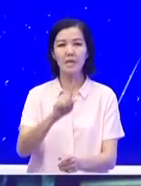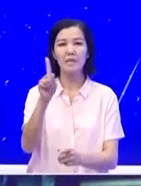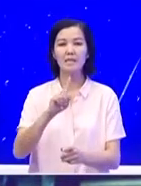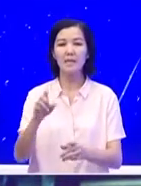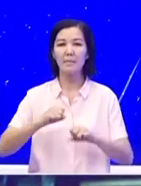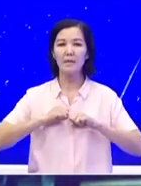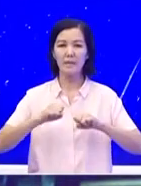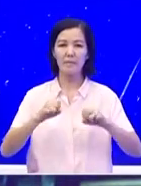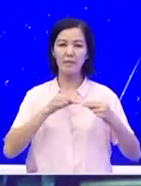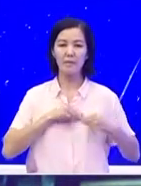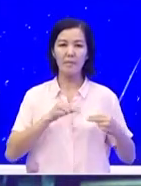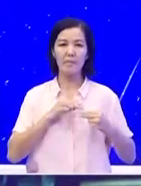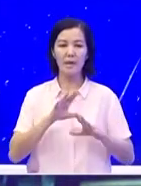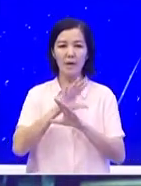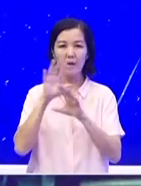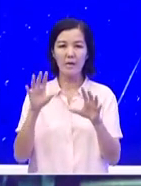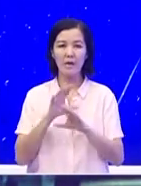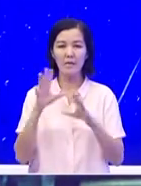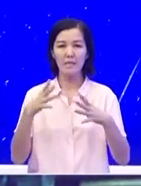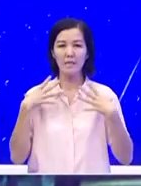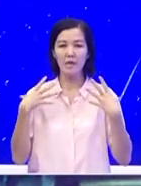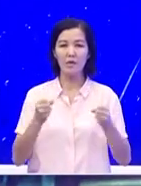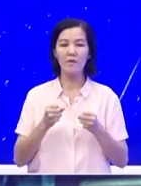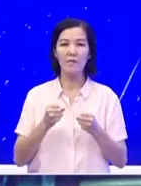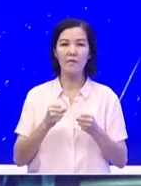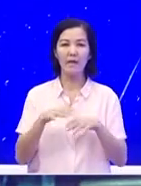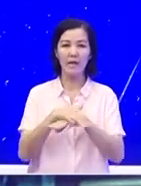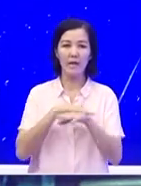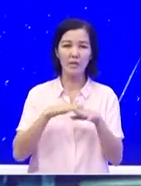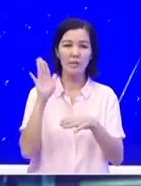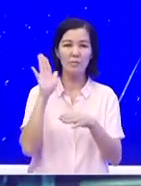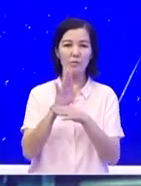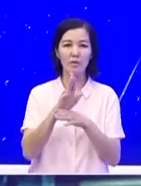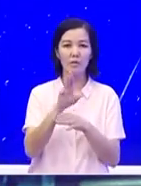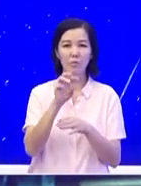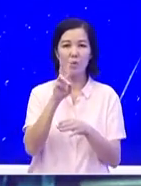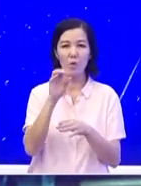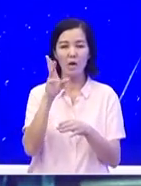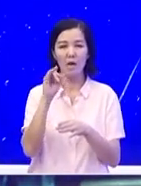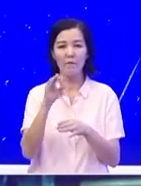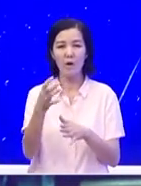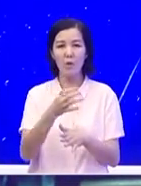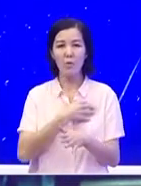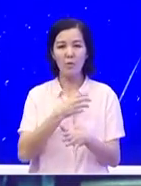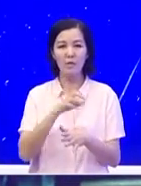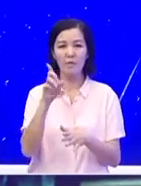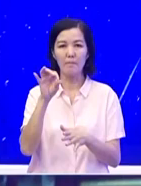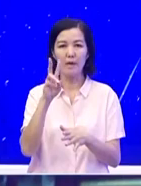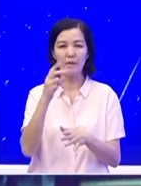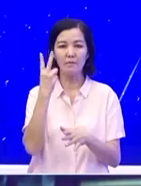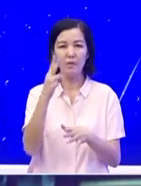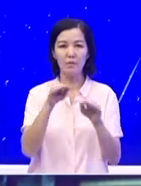За самоотверженный труд по охране здоровья граждан по указу главы государства Касым-Жомарта Токаева орденом Барыс второй степени посмертно